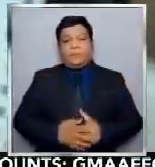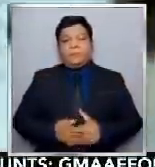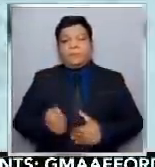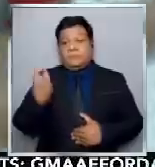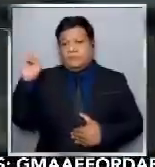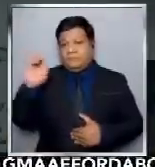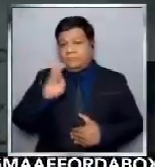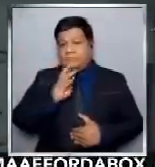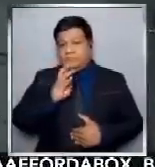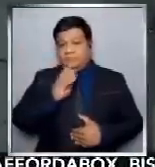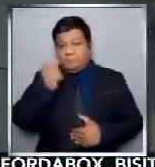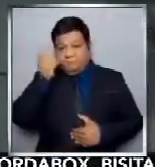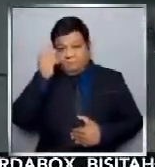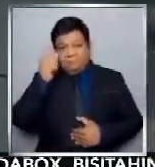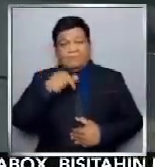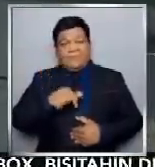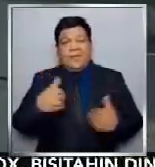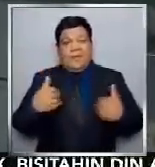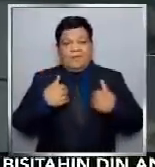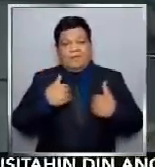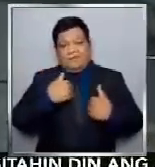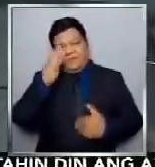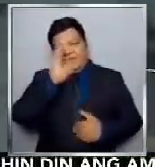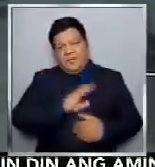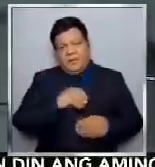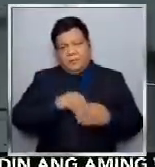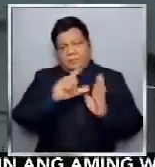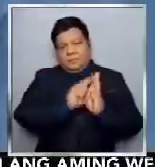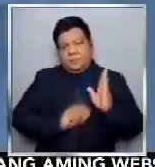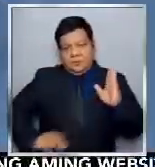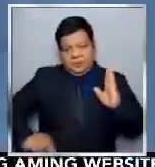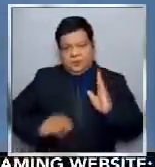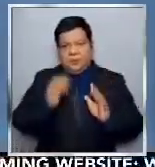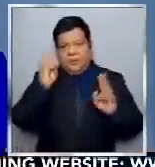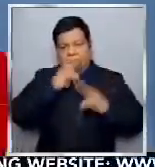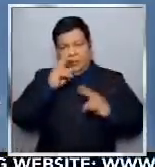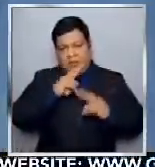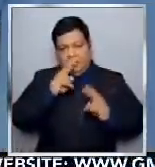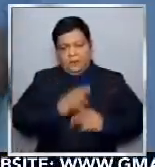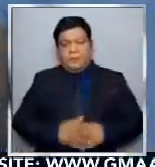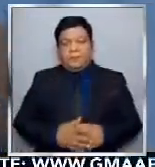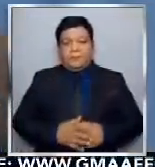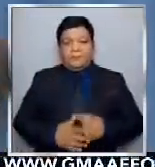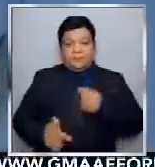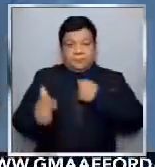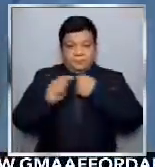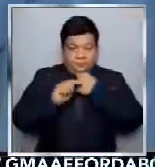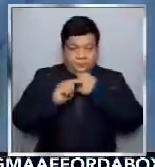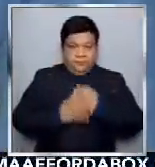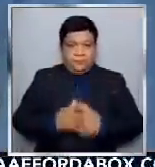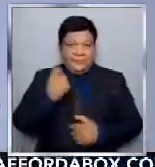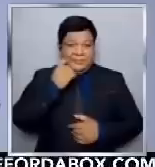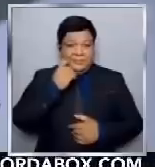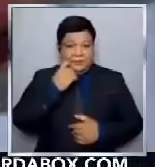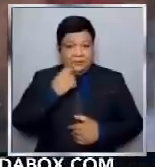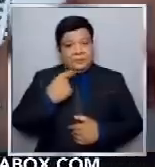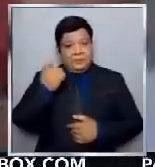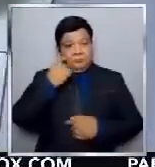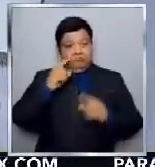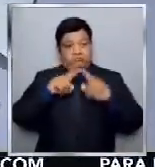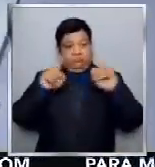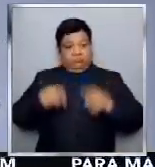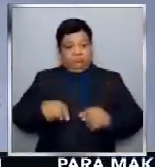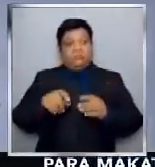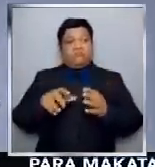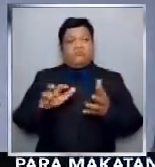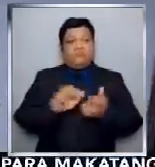sa printing. Kanina ay pinakita ng COMELEC ang pagsira ng mga balota sa media, political parties at election watchers. Hinati sa